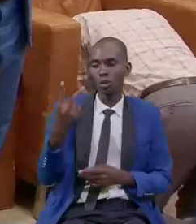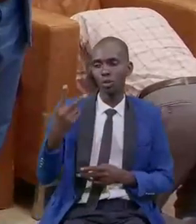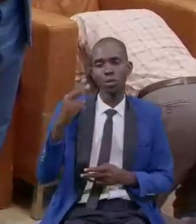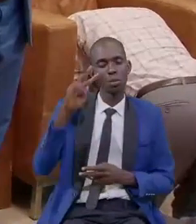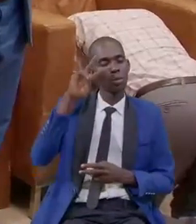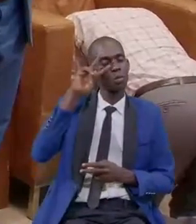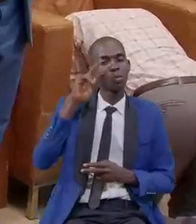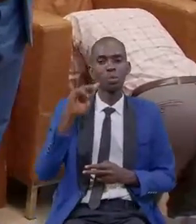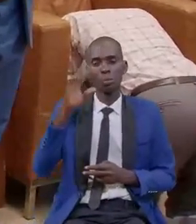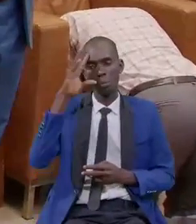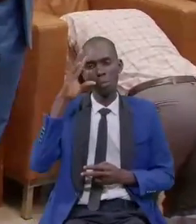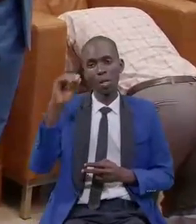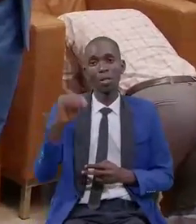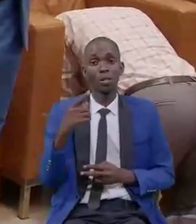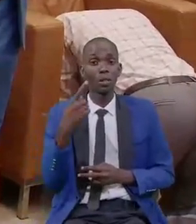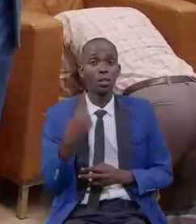Elle était